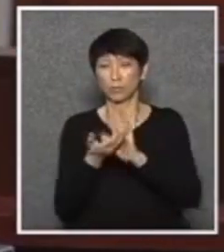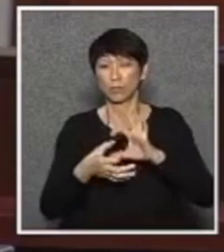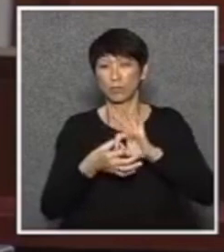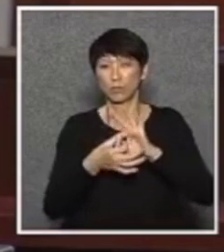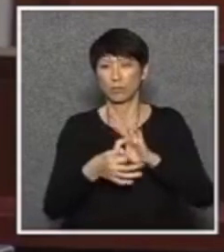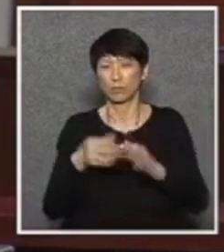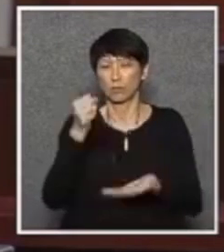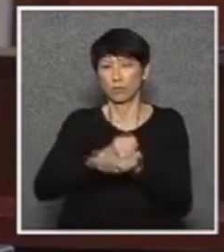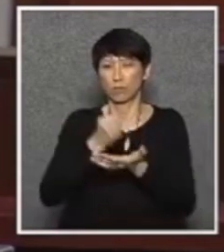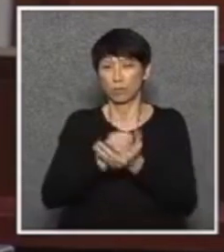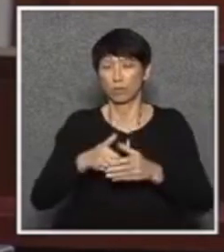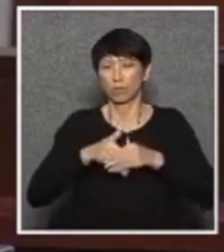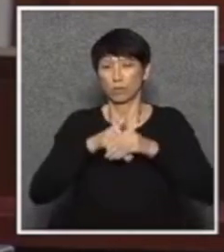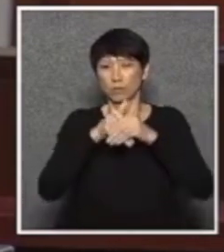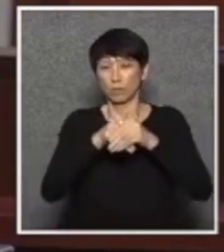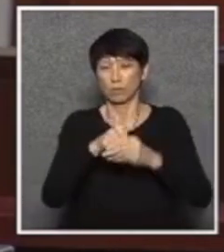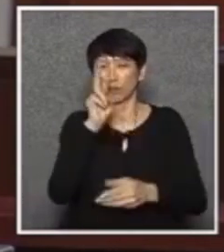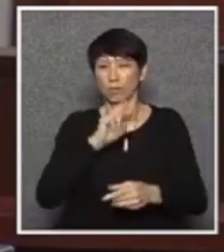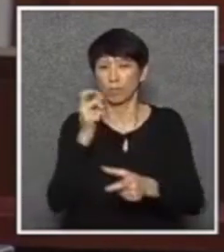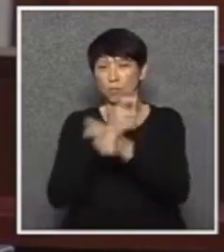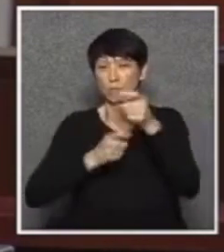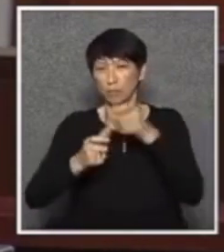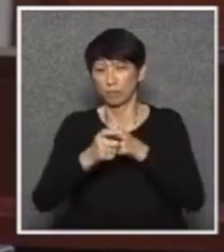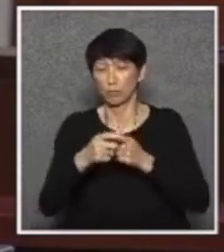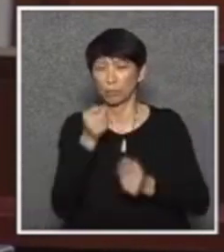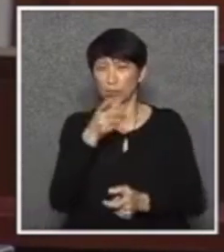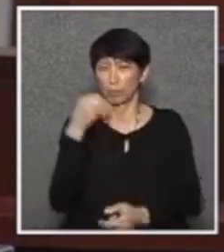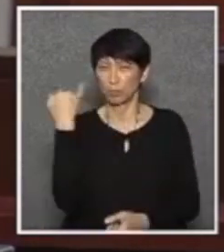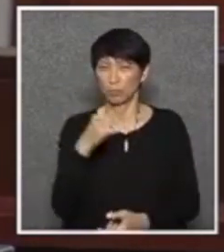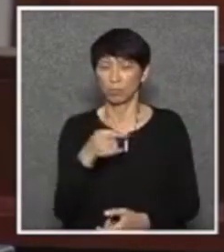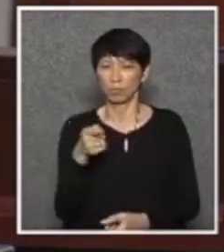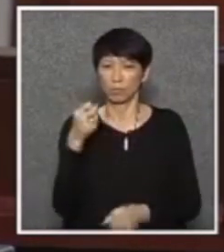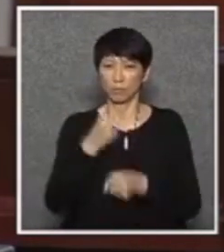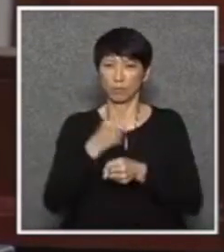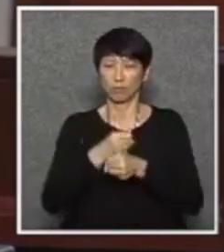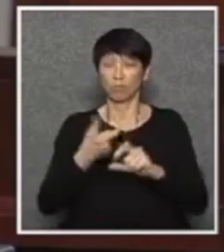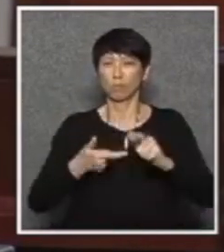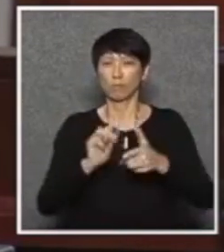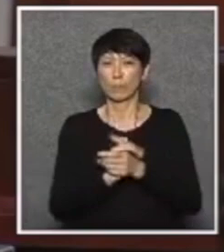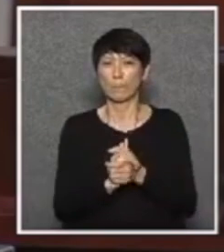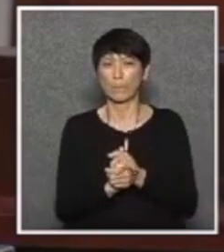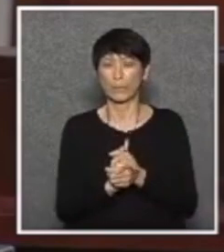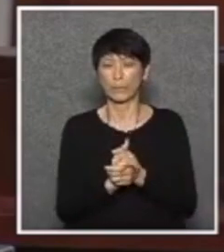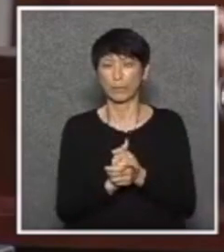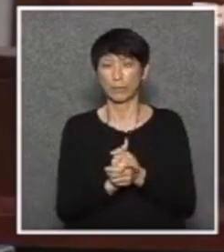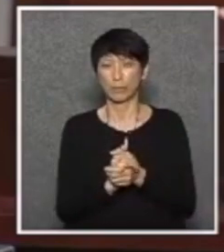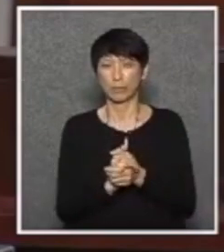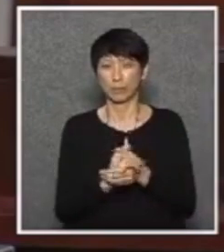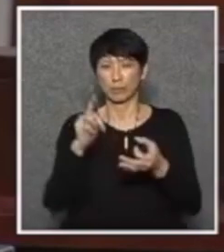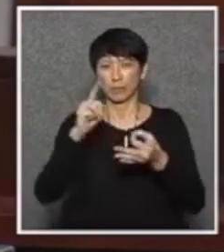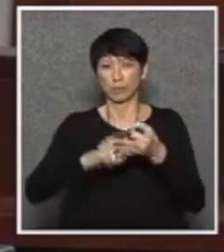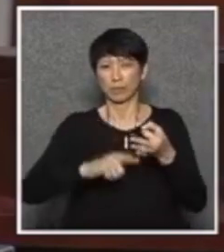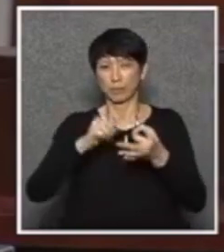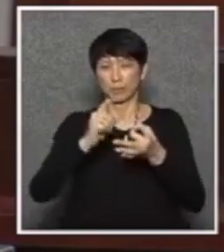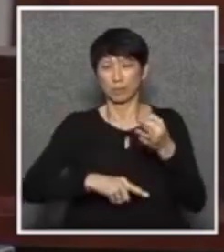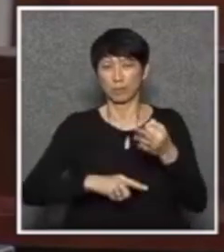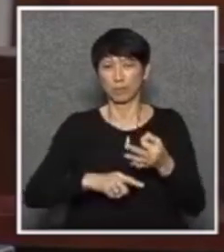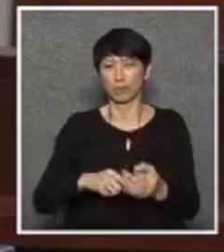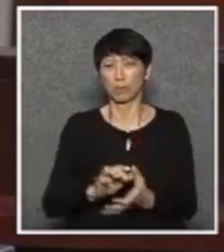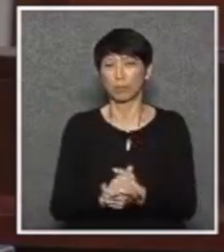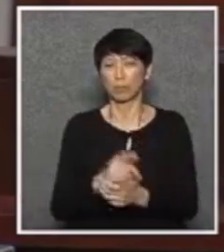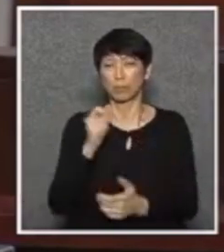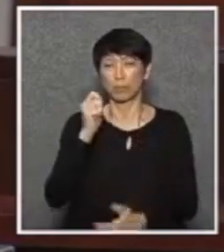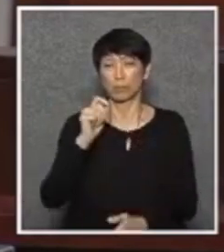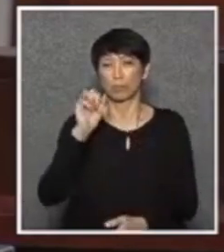申請者的商業機密資料。喂，這個做法跟戴耀廷佔中被人說他暴民，跟住他說我綁